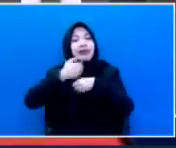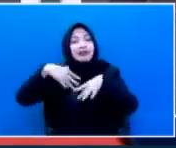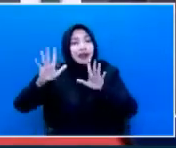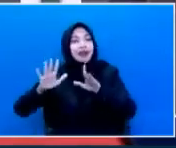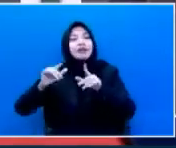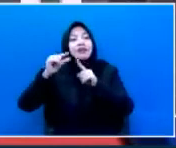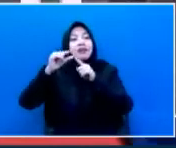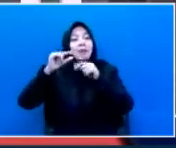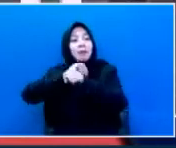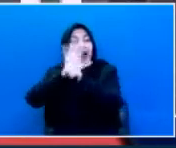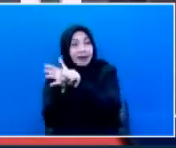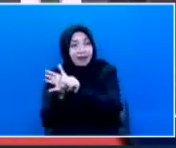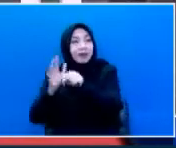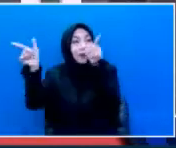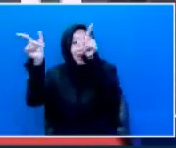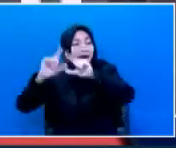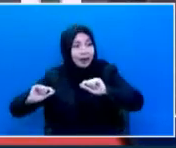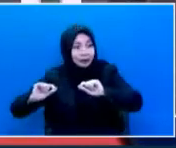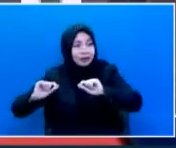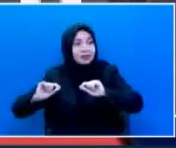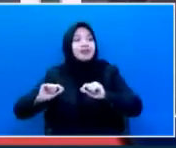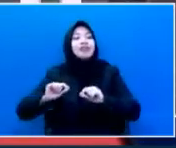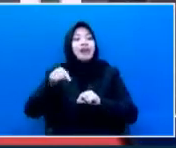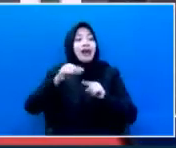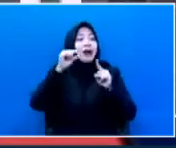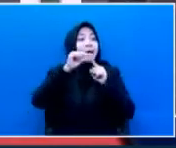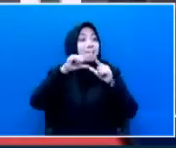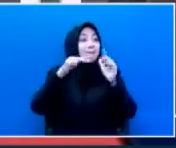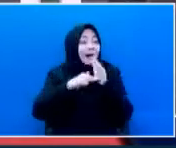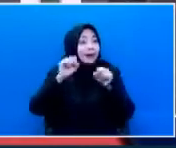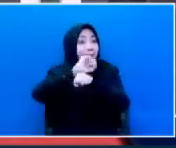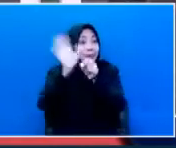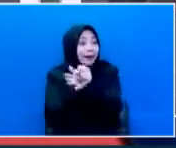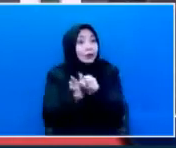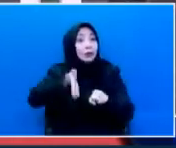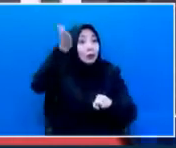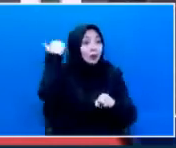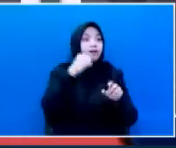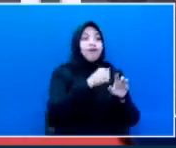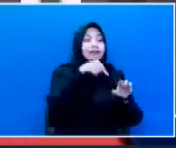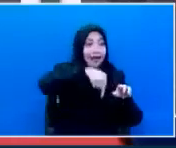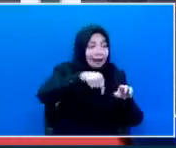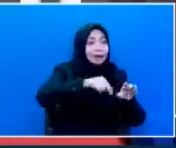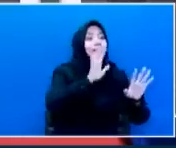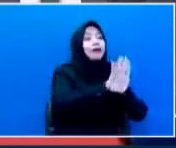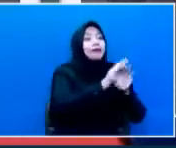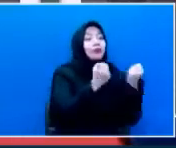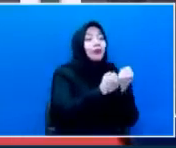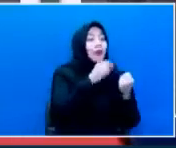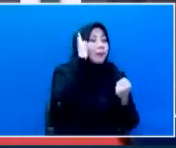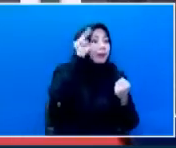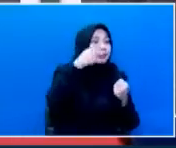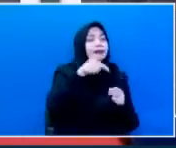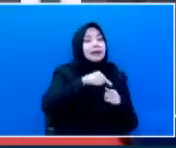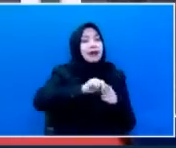pan yang tidak punya akses kekuasaan sekarang yang bertarung sama-sama punya akses terhadap aparat sama-sama punya akses terhadap instansi